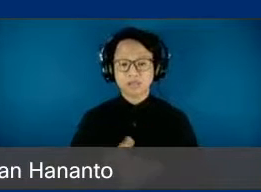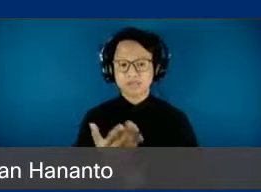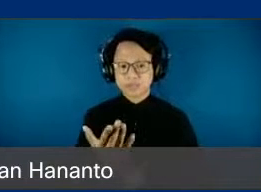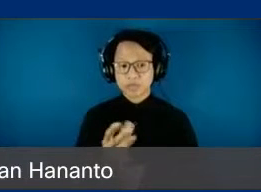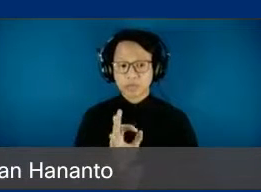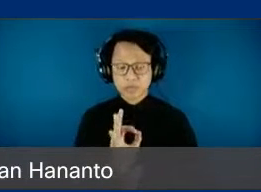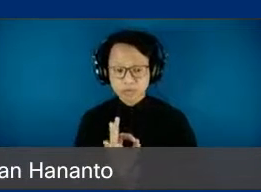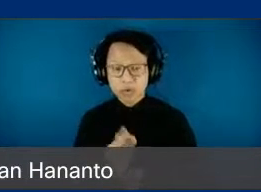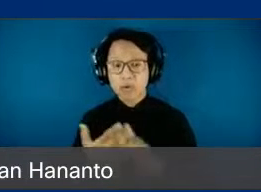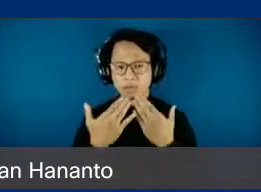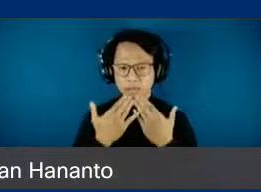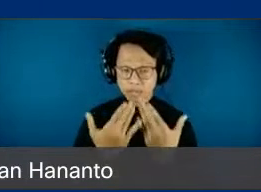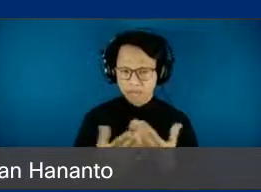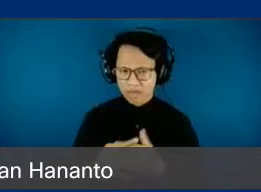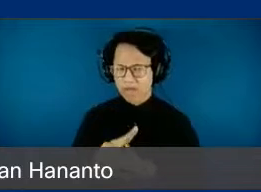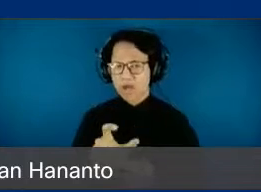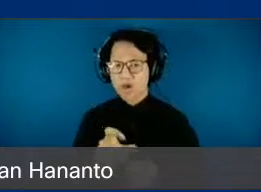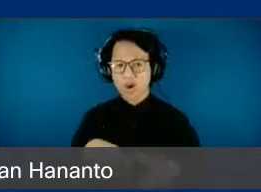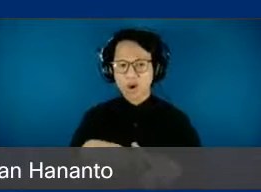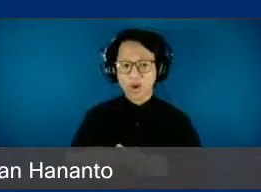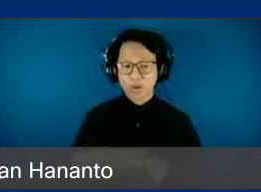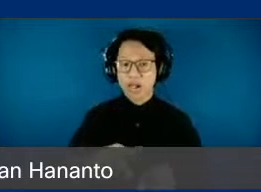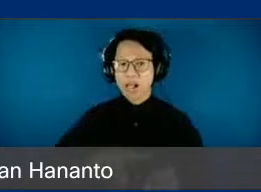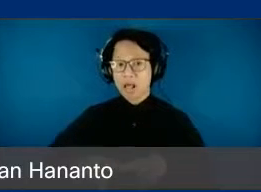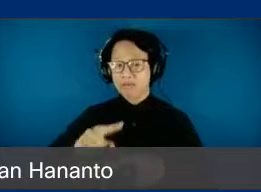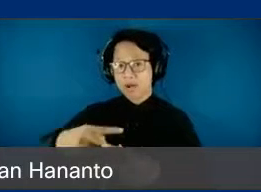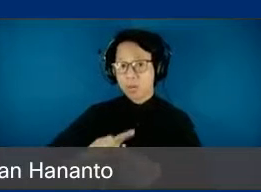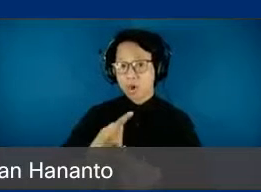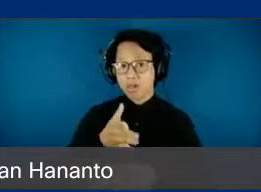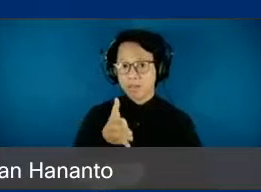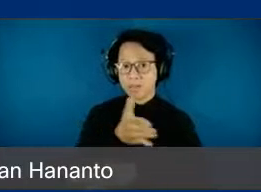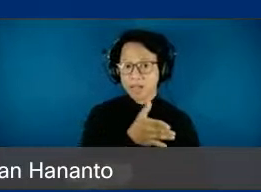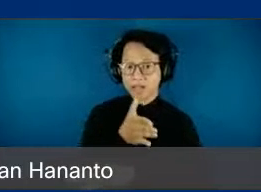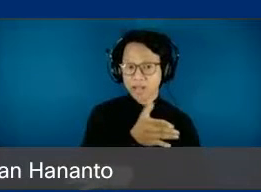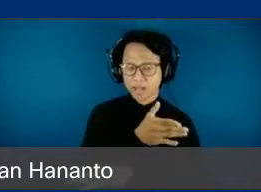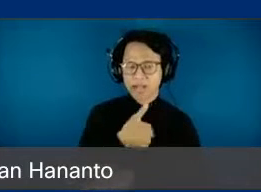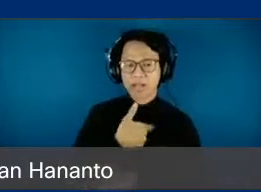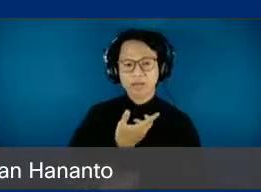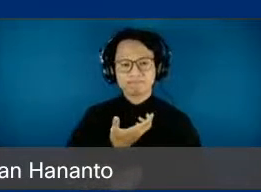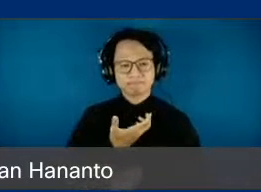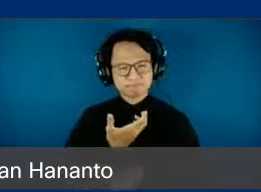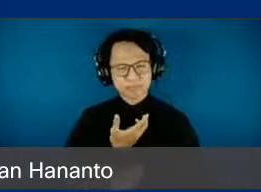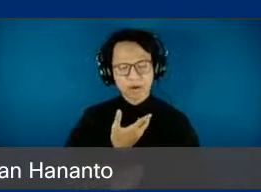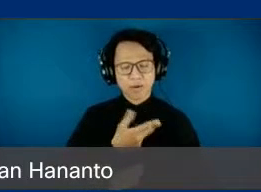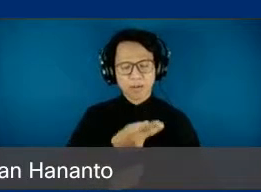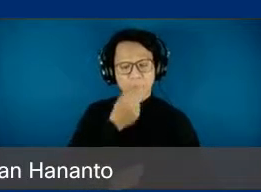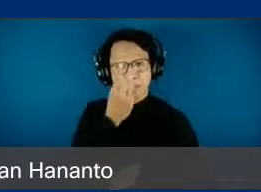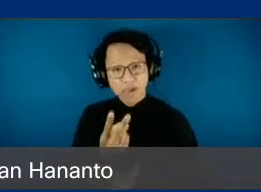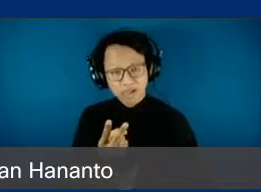Yes, thank you, Luke. But before I start, I would like to make sure how